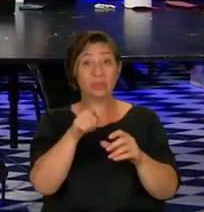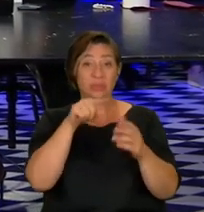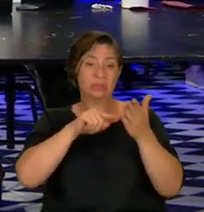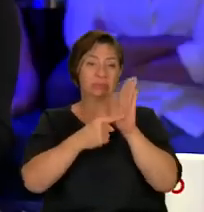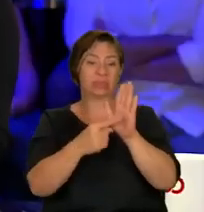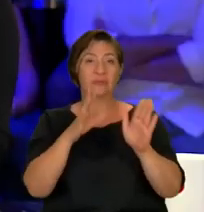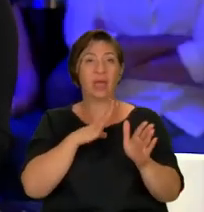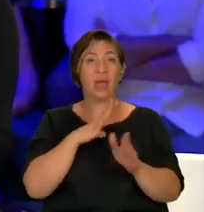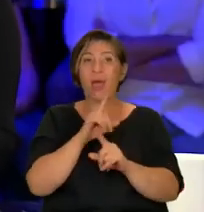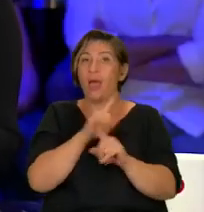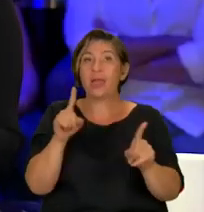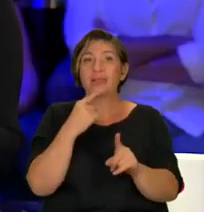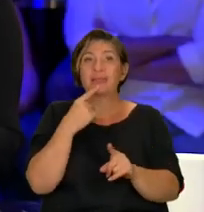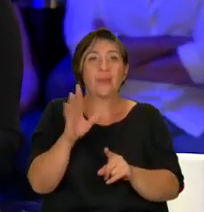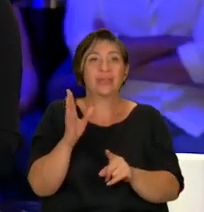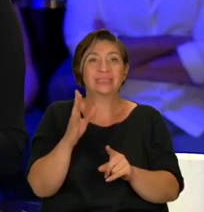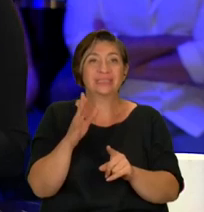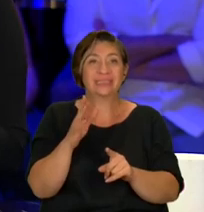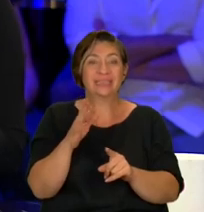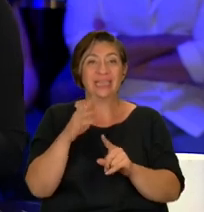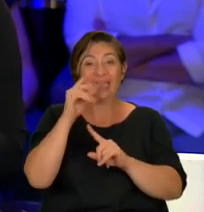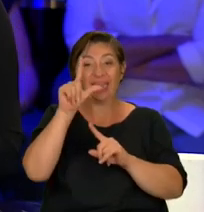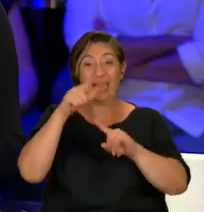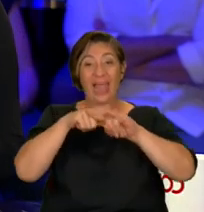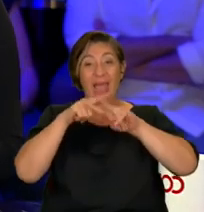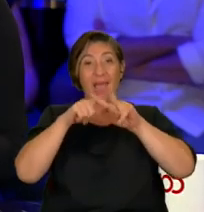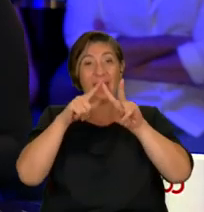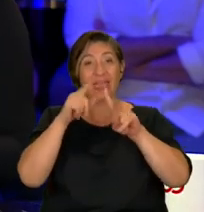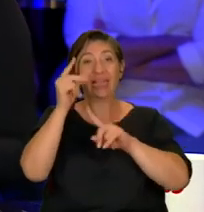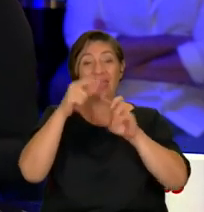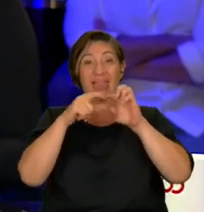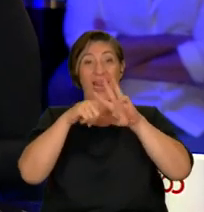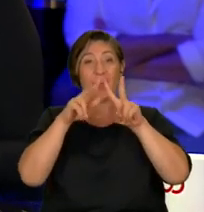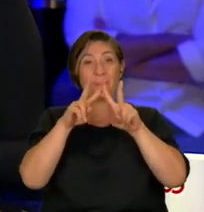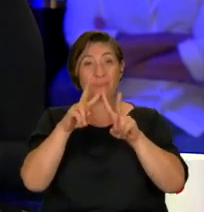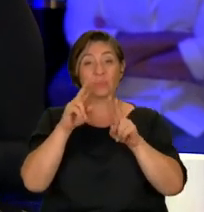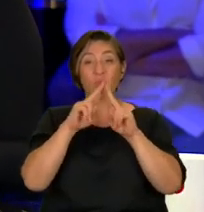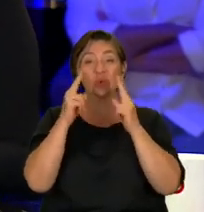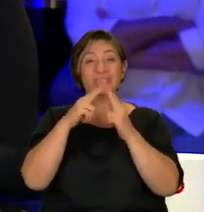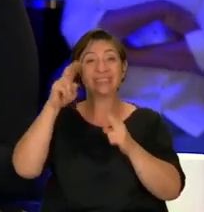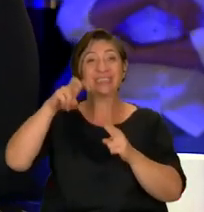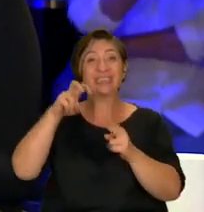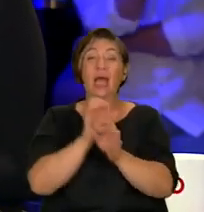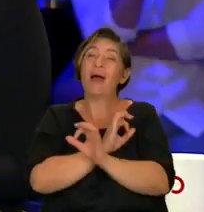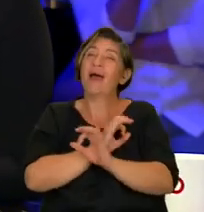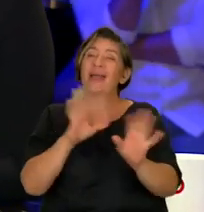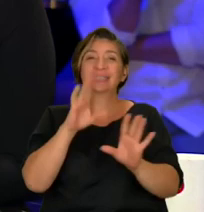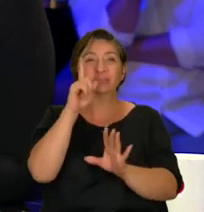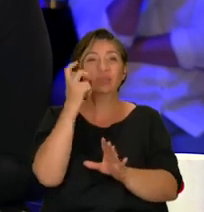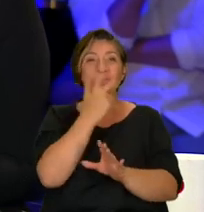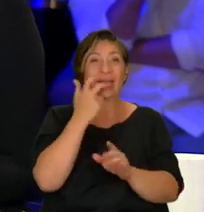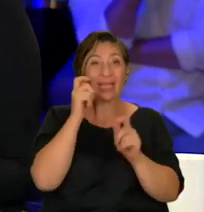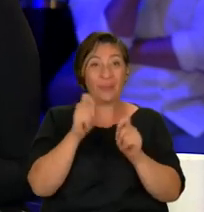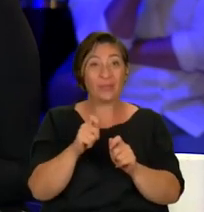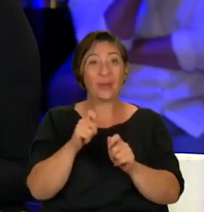bir hayır diyemez. Evet. İlhan İrem'i de bilmeyenler var. O da şey yaptı. Dünyanın 8. harikası diye bir şarkı